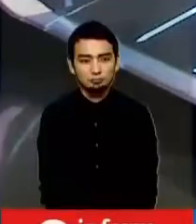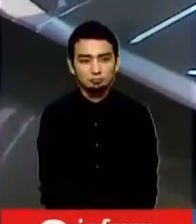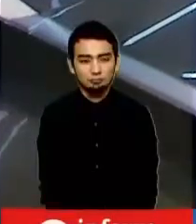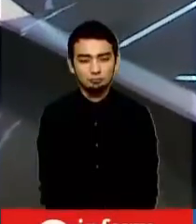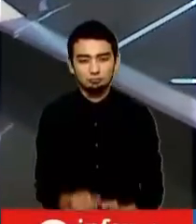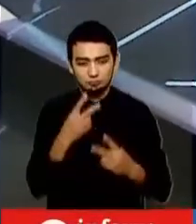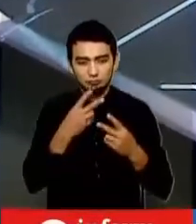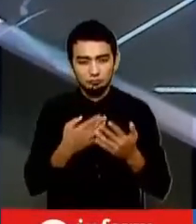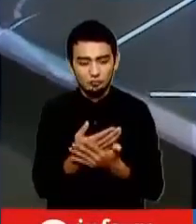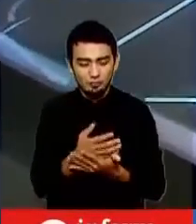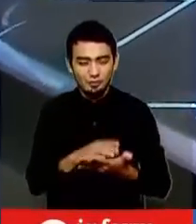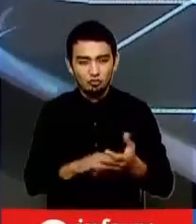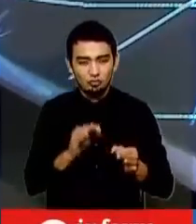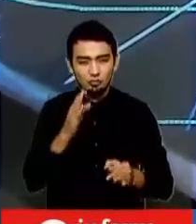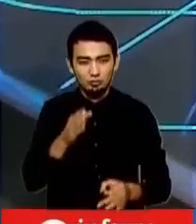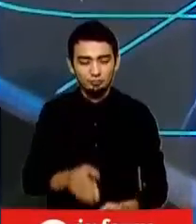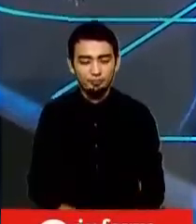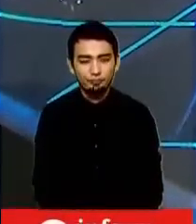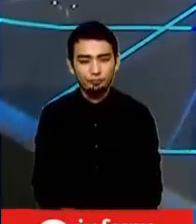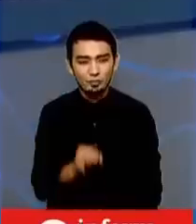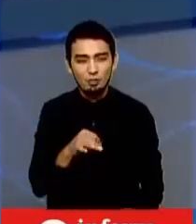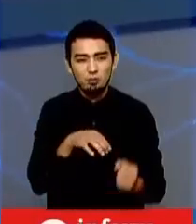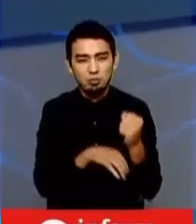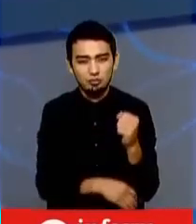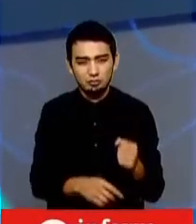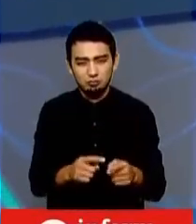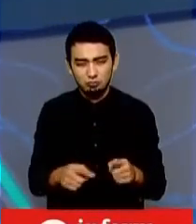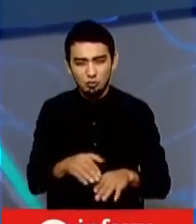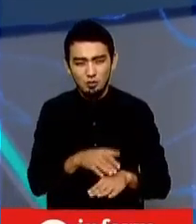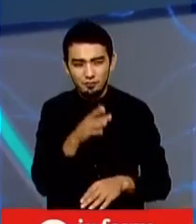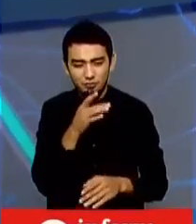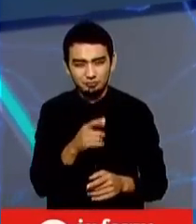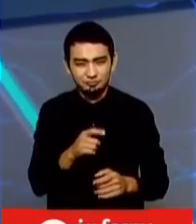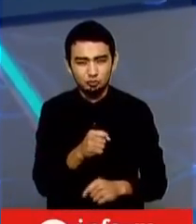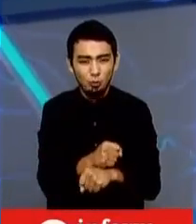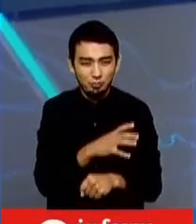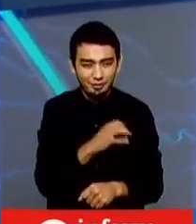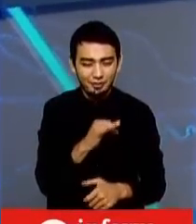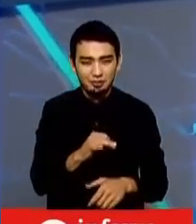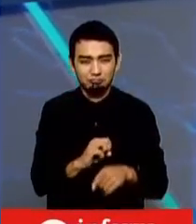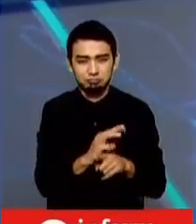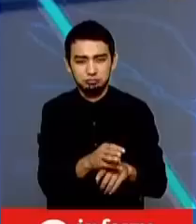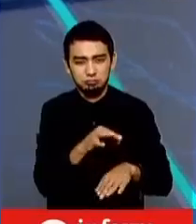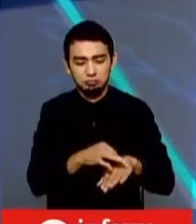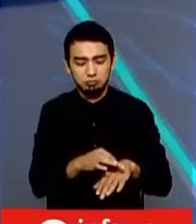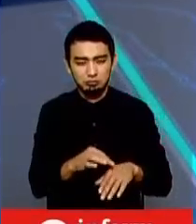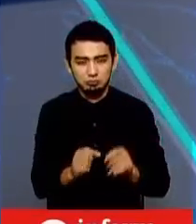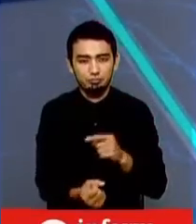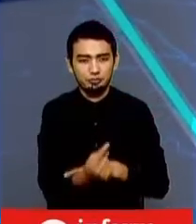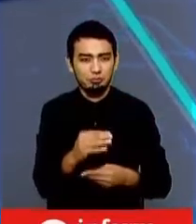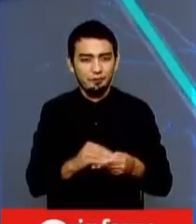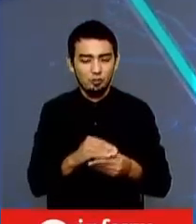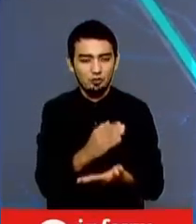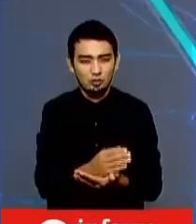Вы смотрите Информбюро, мы продолжаем выпуск. После длительного перерыва коронавирус вновь начали регистрировать в Костанайской